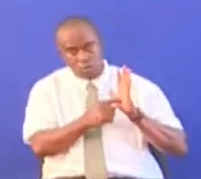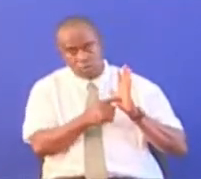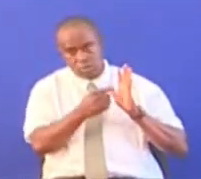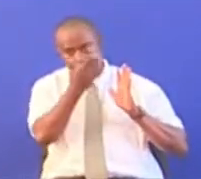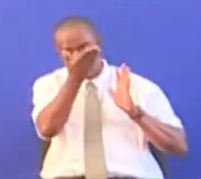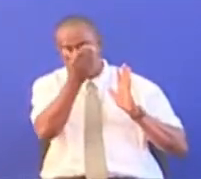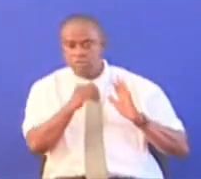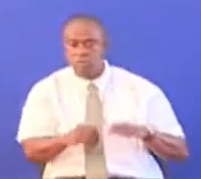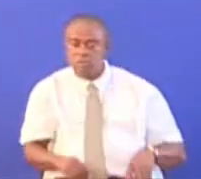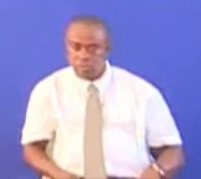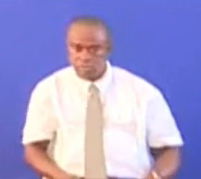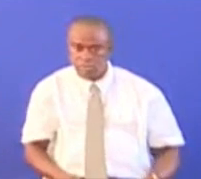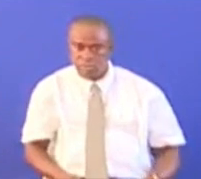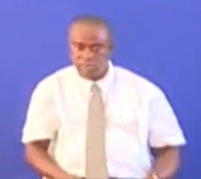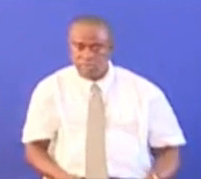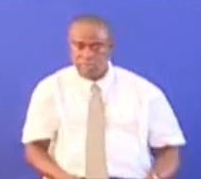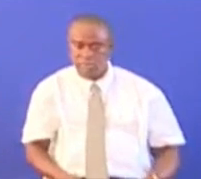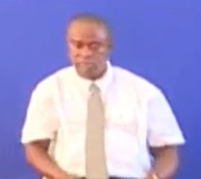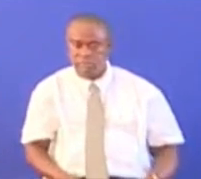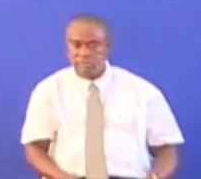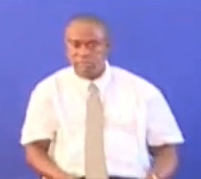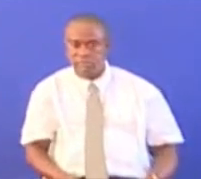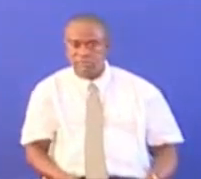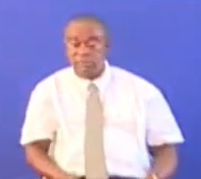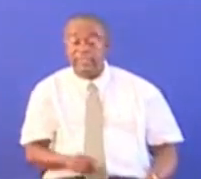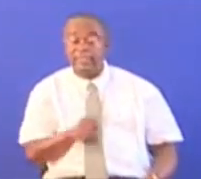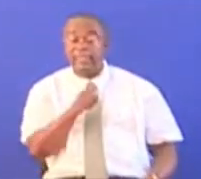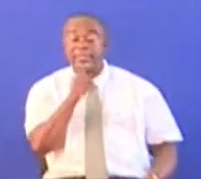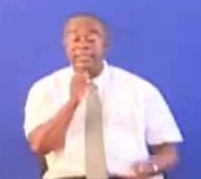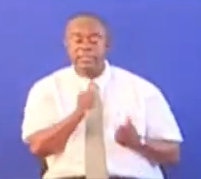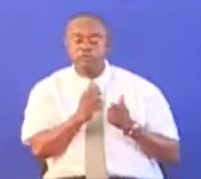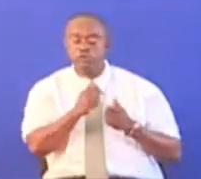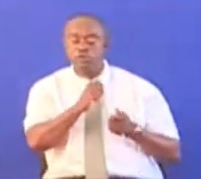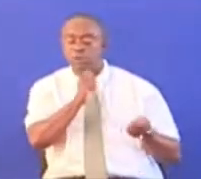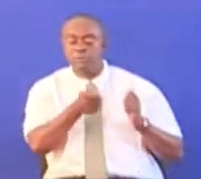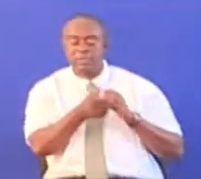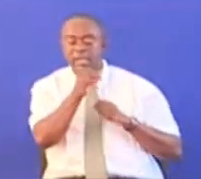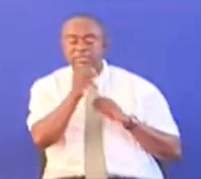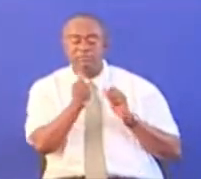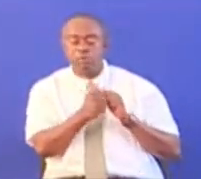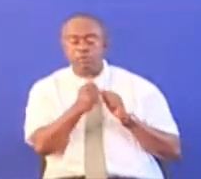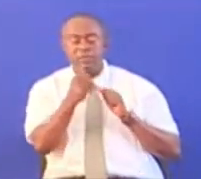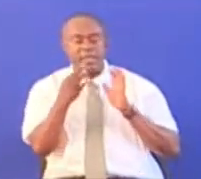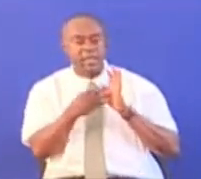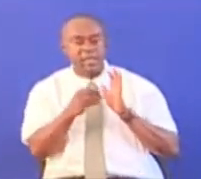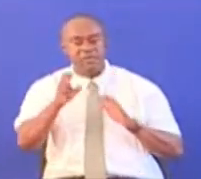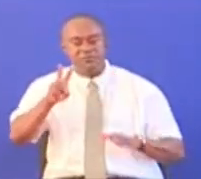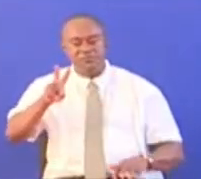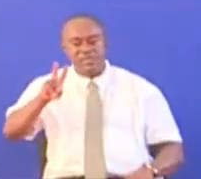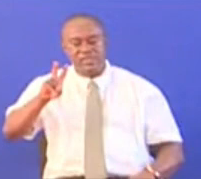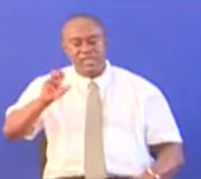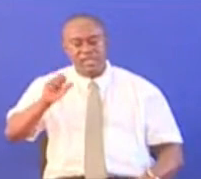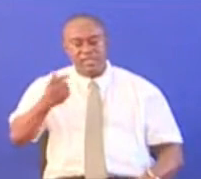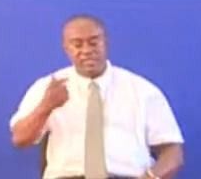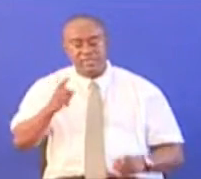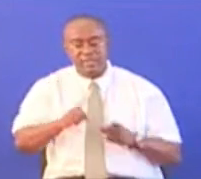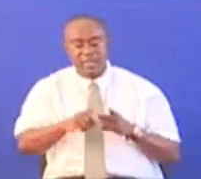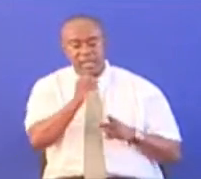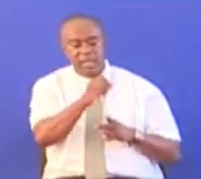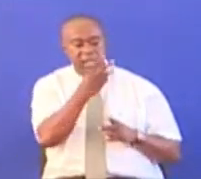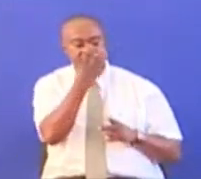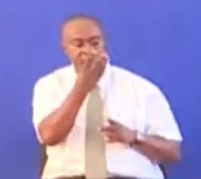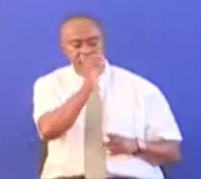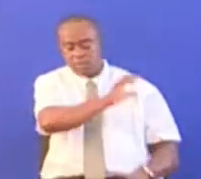Sanga, na kitu ambacho hakiwezi kubadilika ni ile 18% ya VAT na 3% ambayo inakwenda kwa